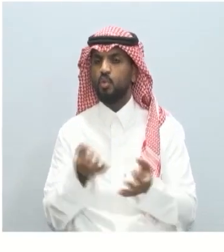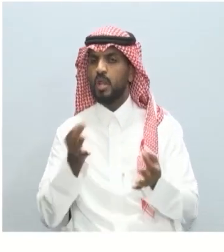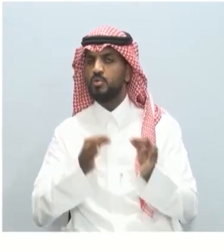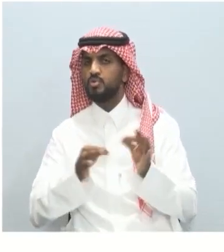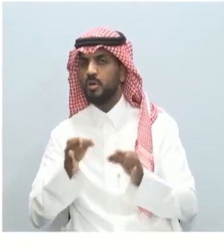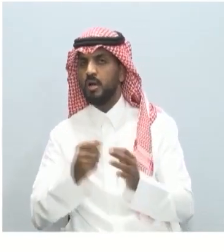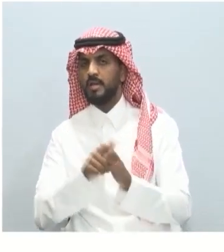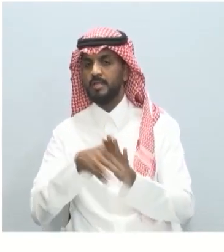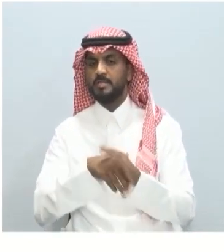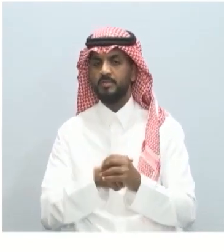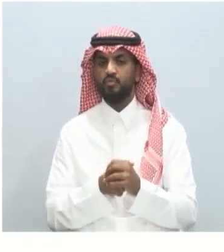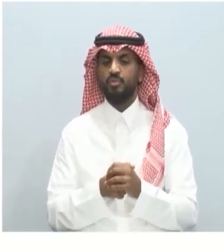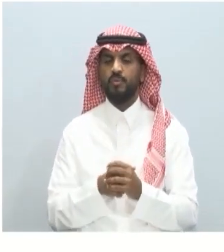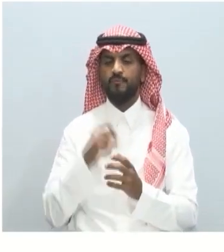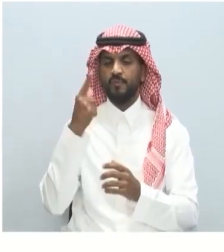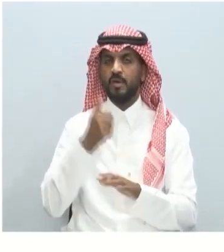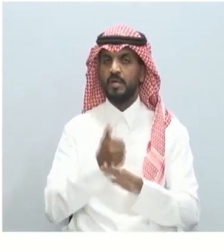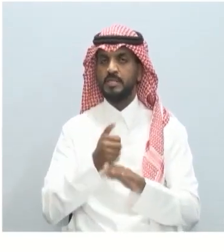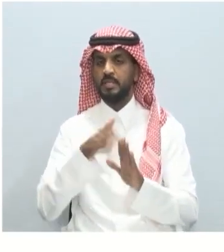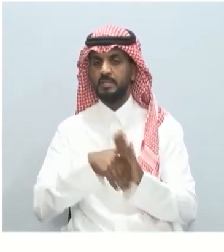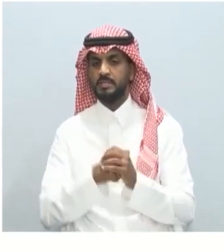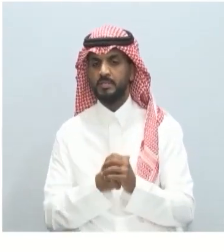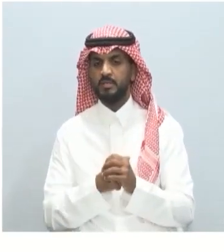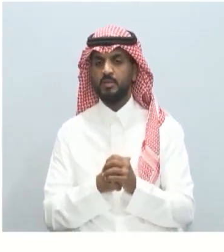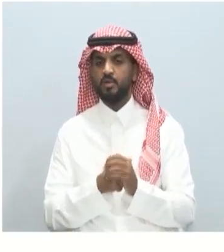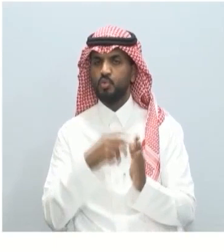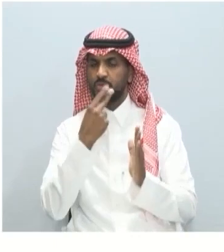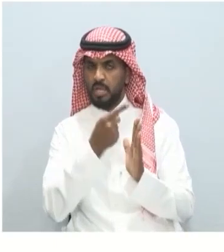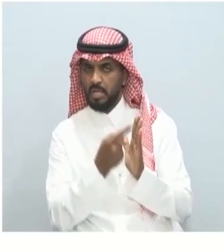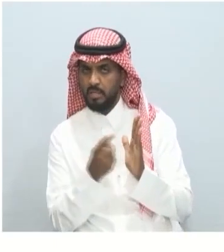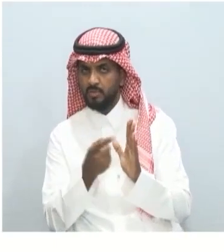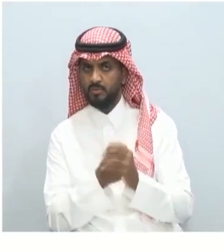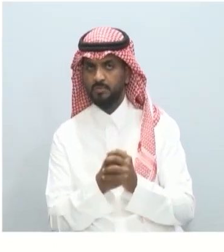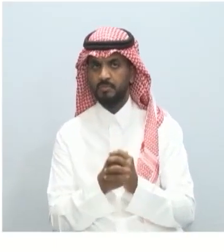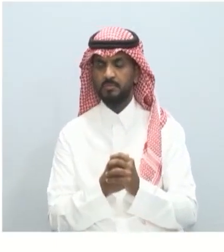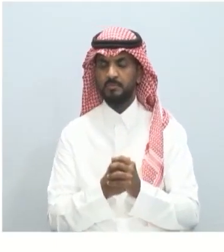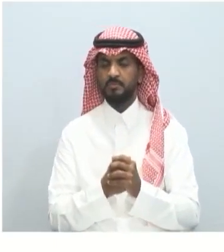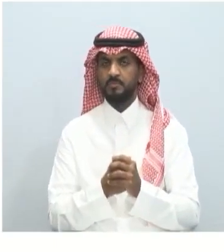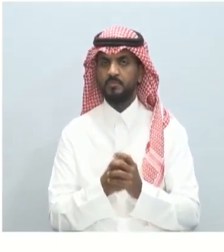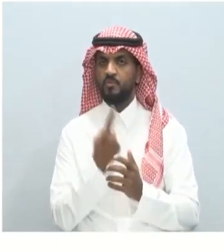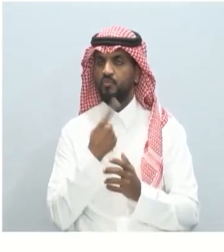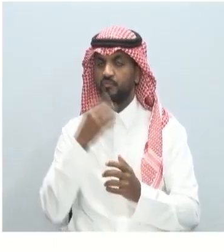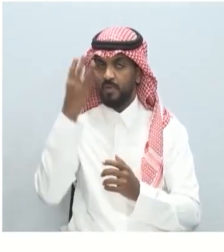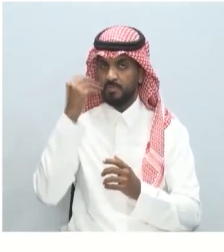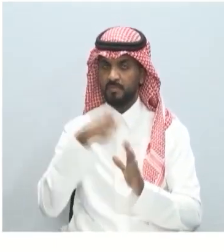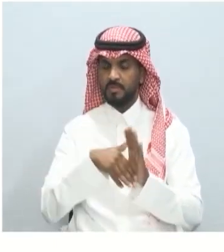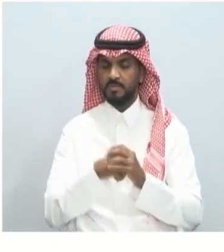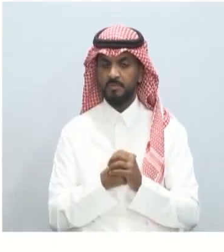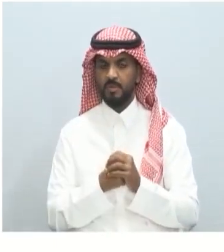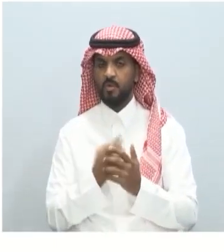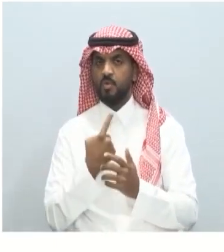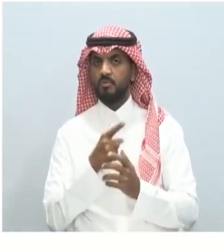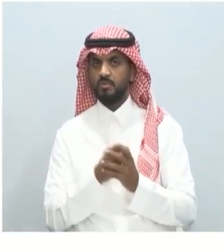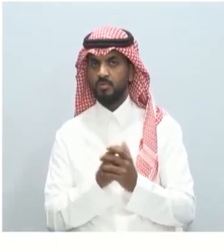ستضع بعض الافكار الرئيسه للنص والتعليقات بامكانك ان تكتب انت التعليقات التي فهمتها من النص وانا